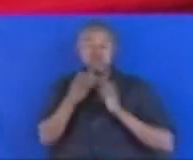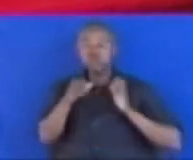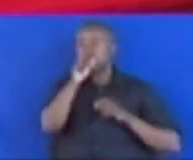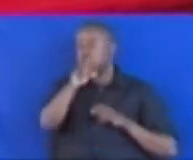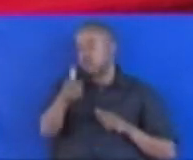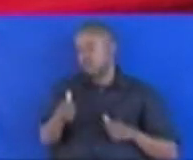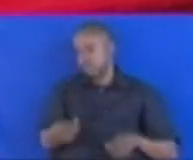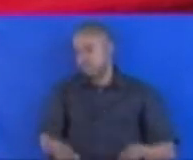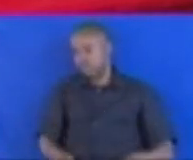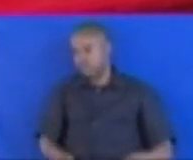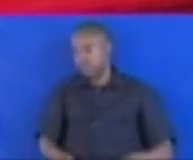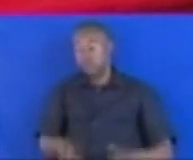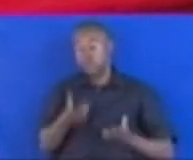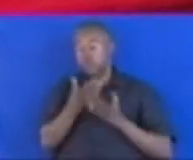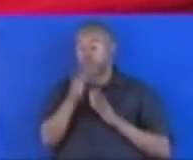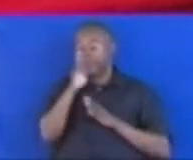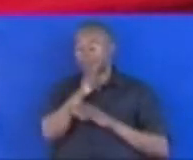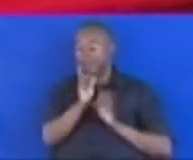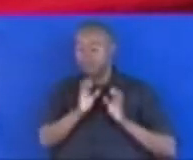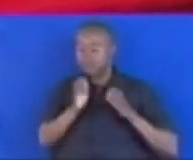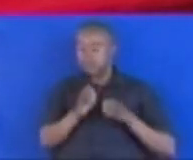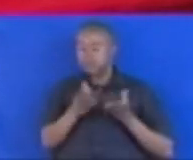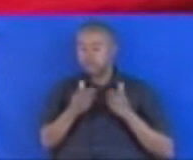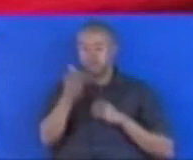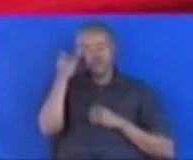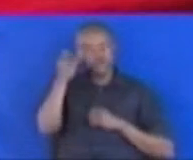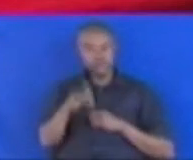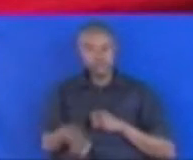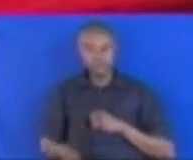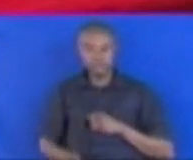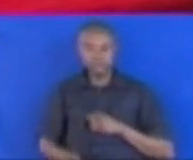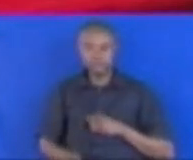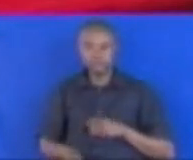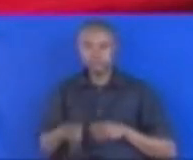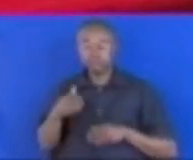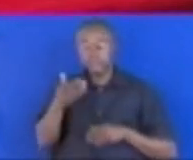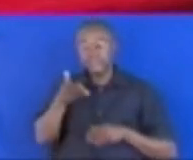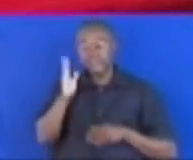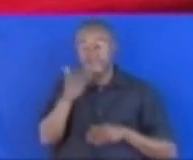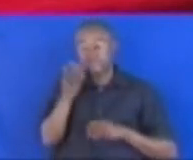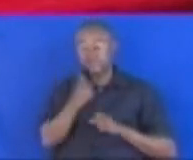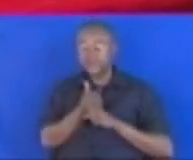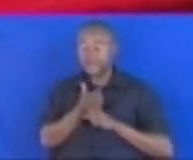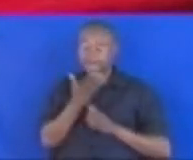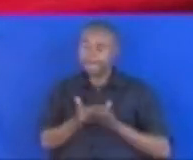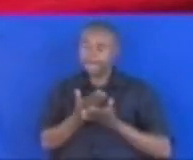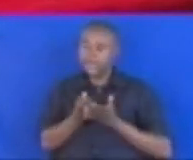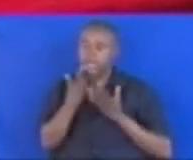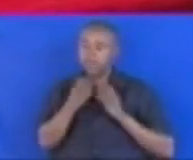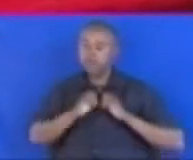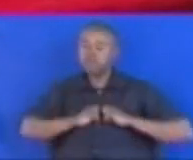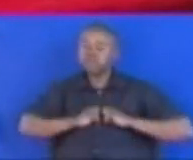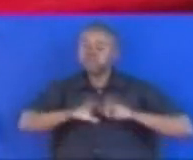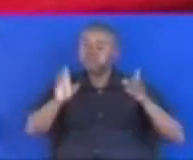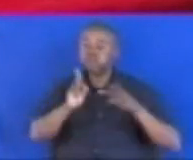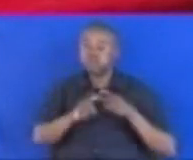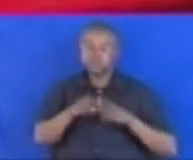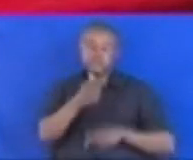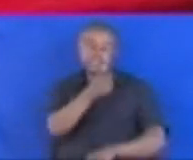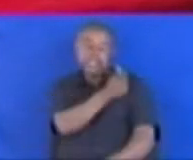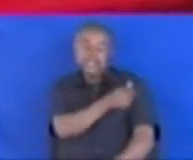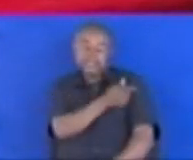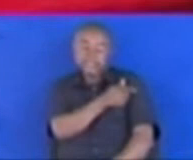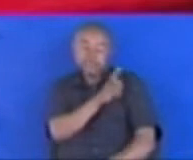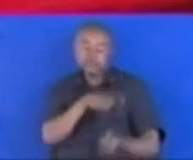wananchi. Kutokana na hali hii, kamati inashauri: moja, serikali iharakishe upelekaji wa dawa na chanjo katika vituo